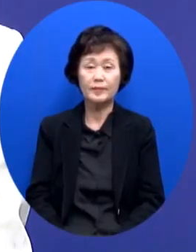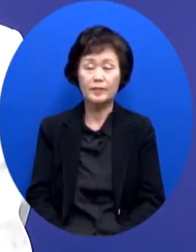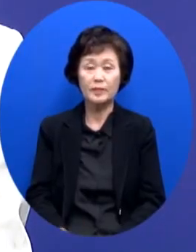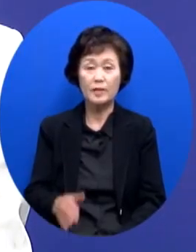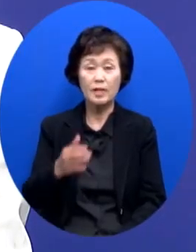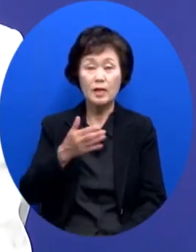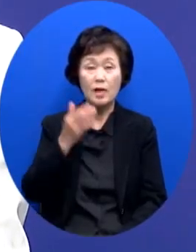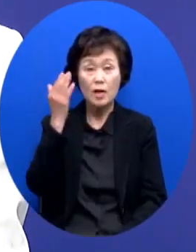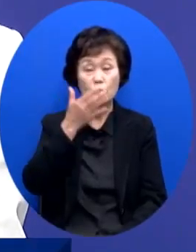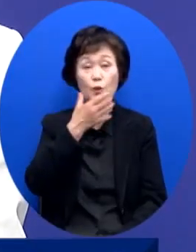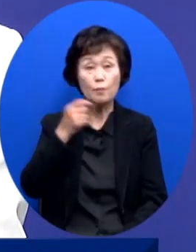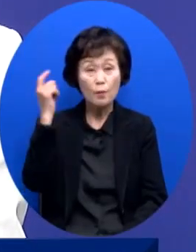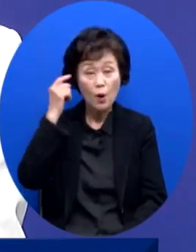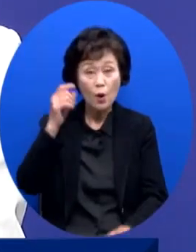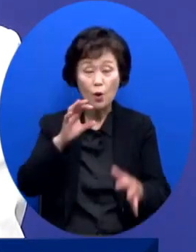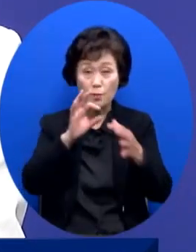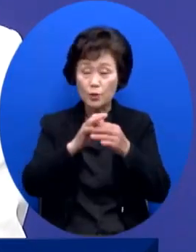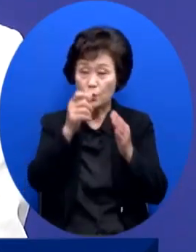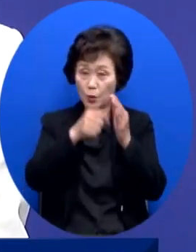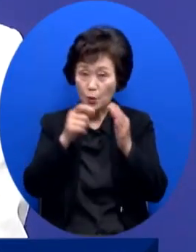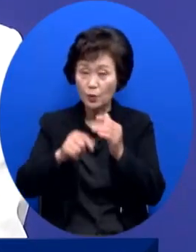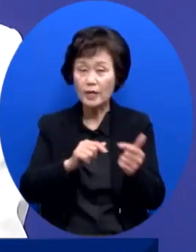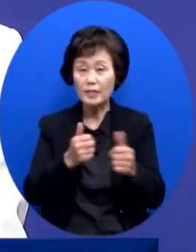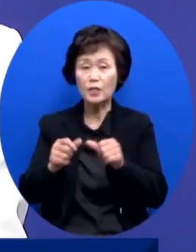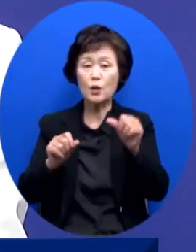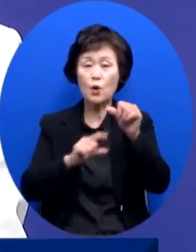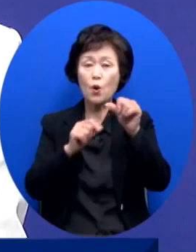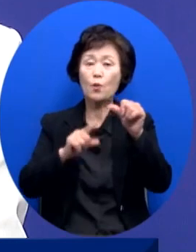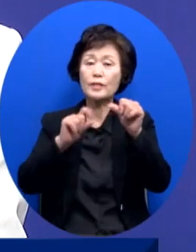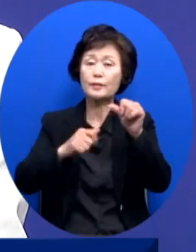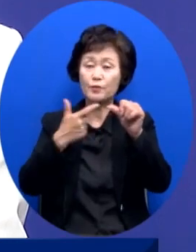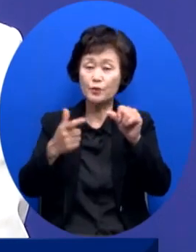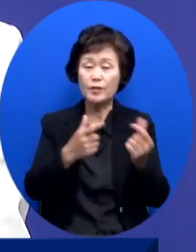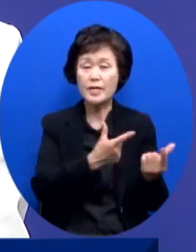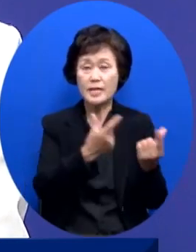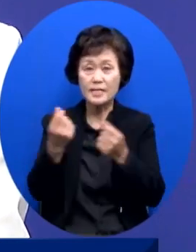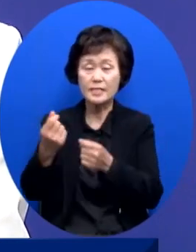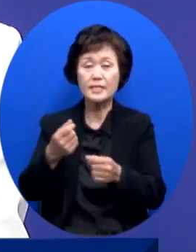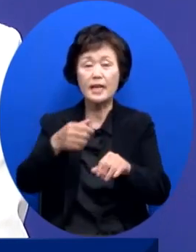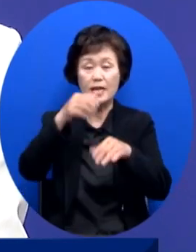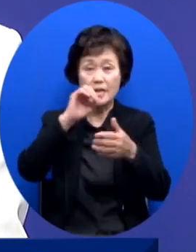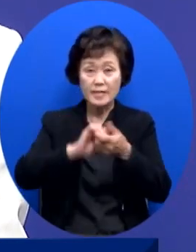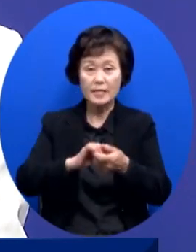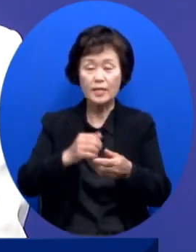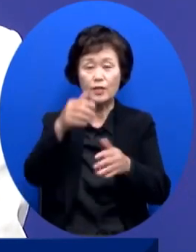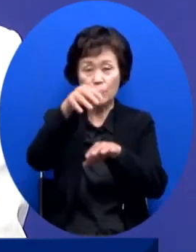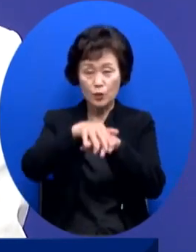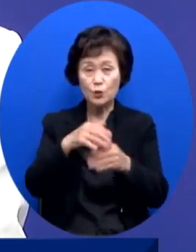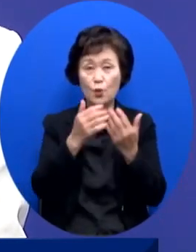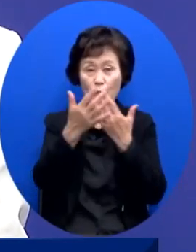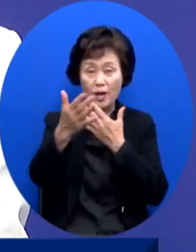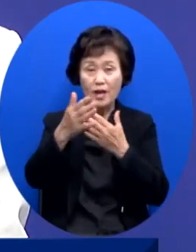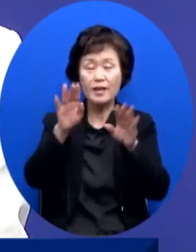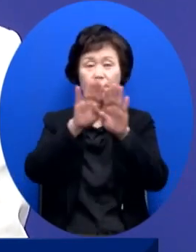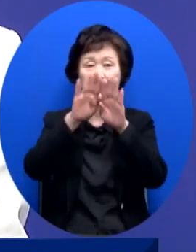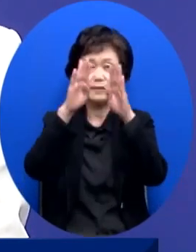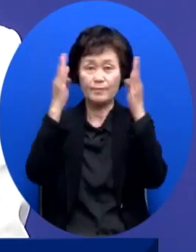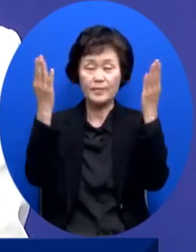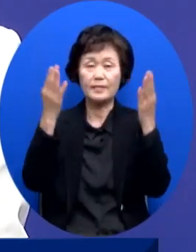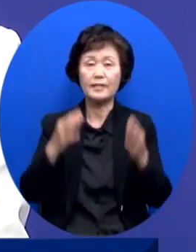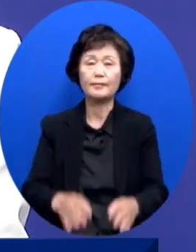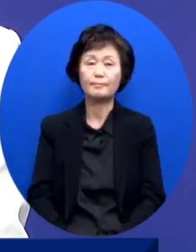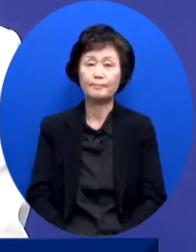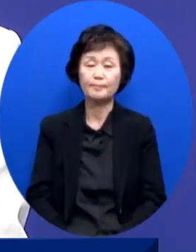순복음 소속 교단들이 오는 5월 16일에 일제히 정기총회를 엽니다. 총회 일정과 주요 이슈를 살펴보겠습니다.